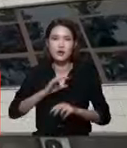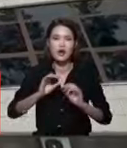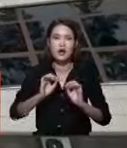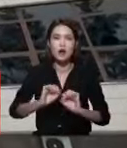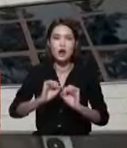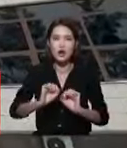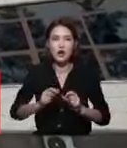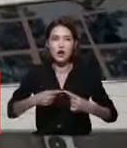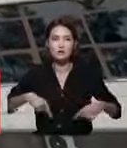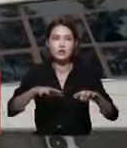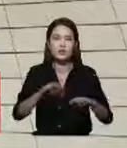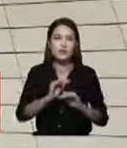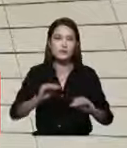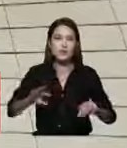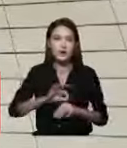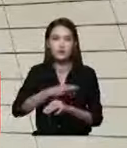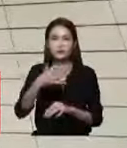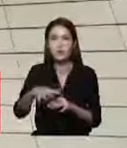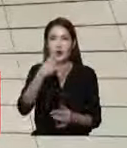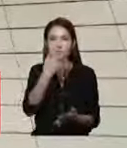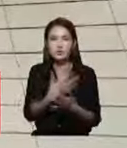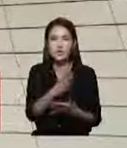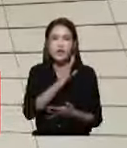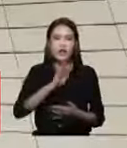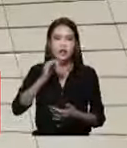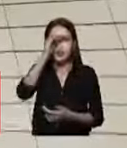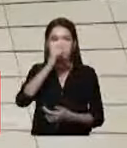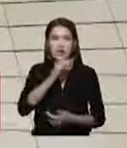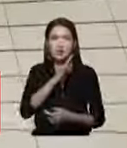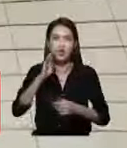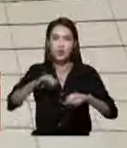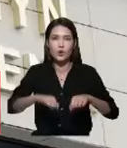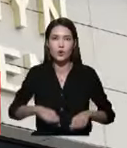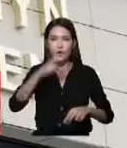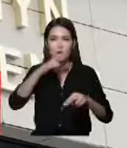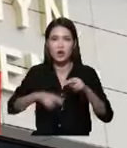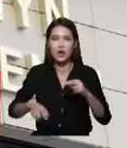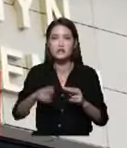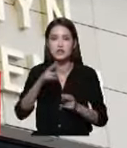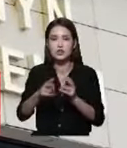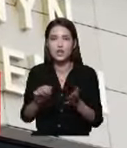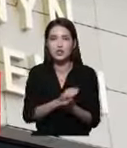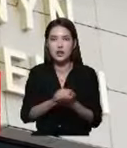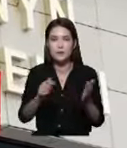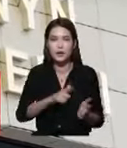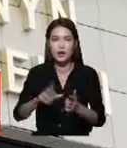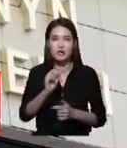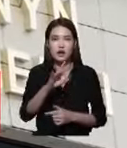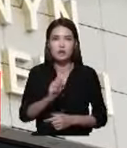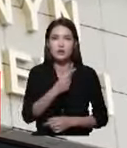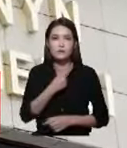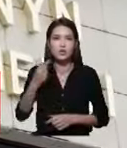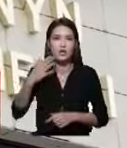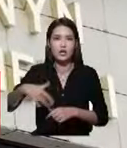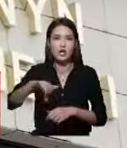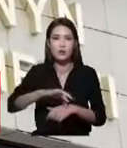Қамқоршылық органдары балаларына қатыгездік көрсеткен әйелді ата-ана құқығынан айыру туралы талап арыз жолдады, ал Артем Талдықорған